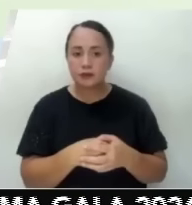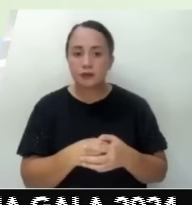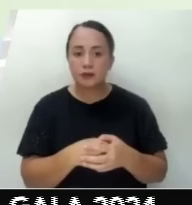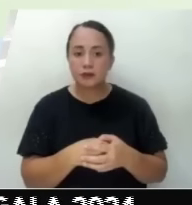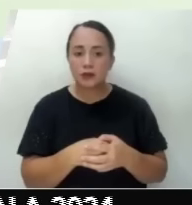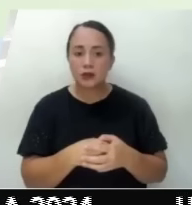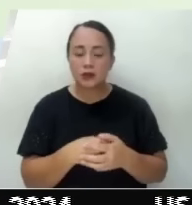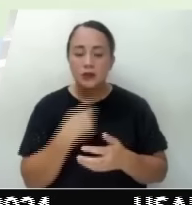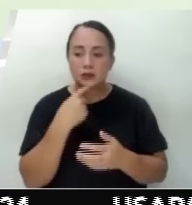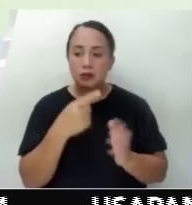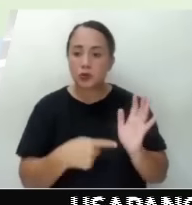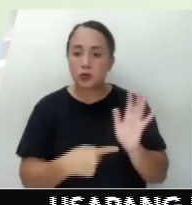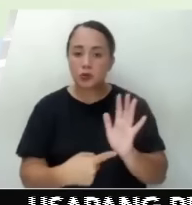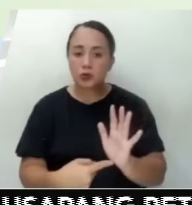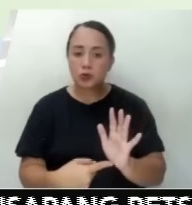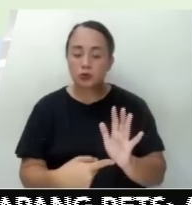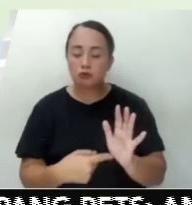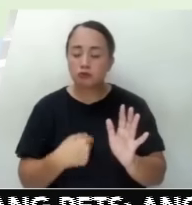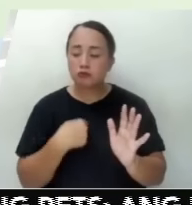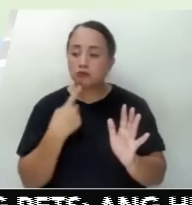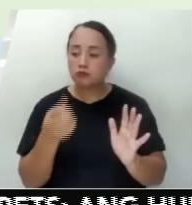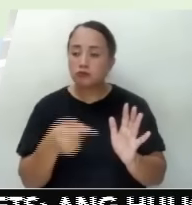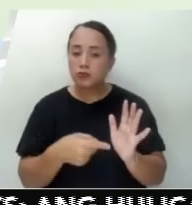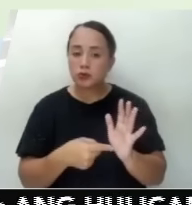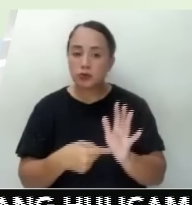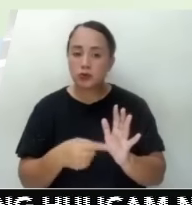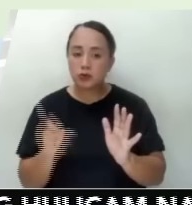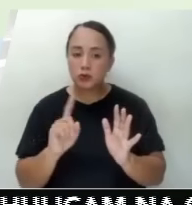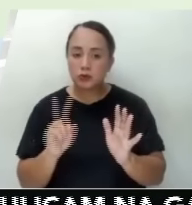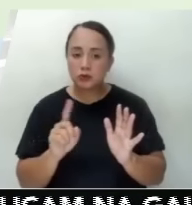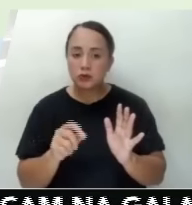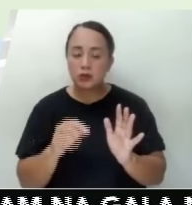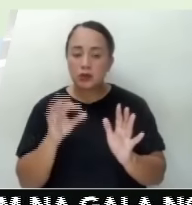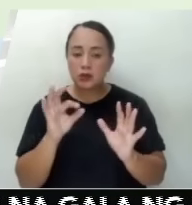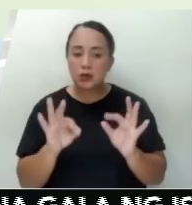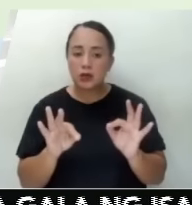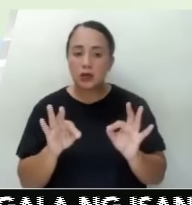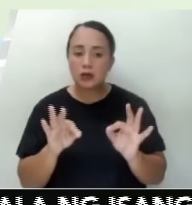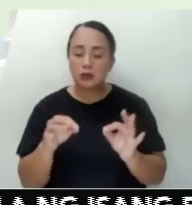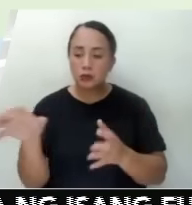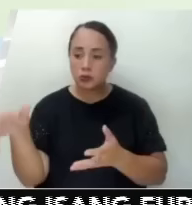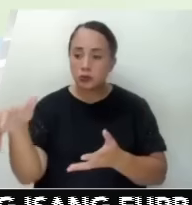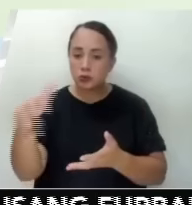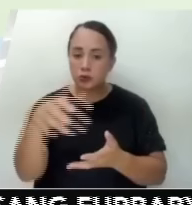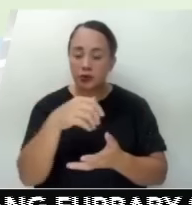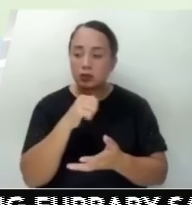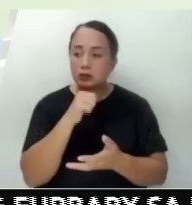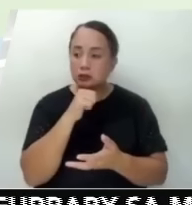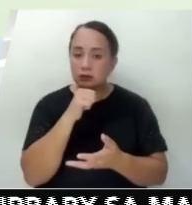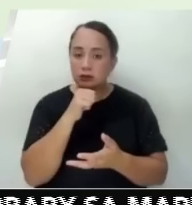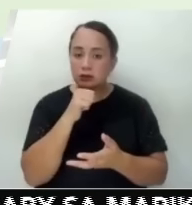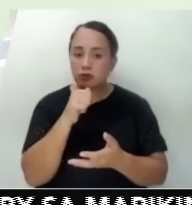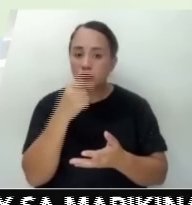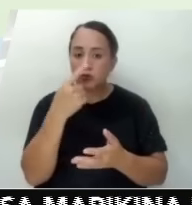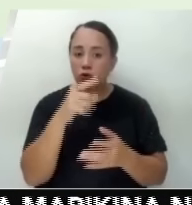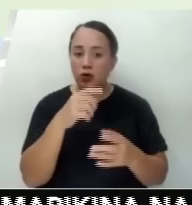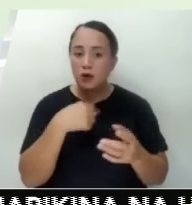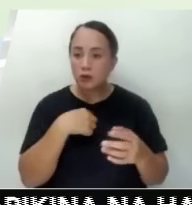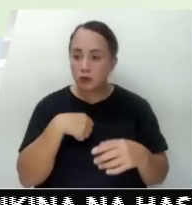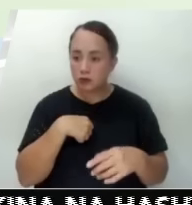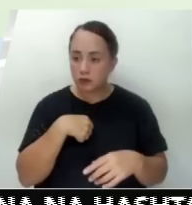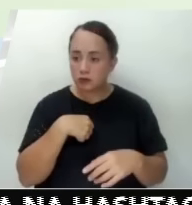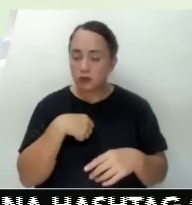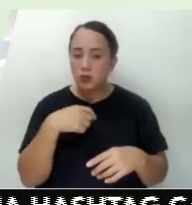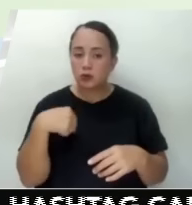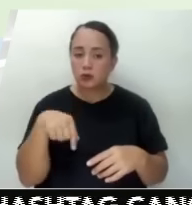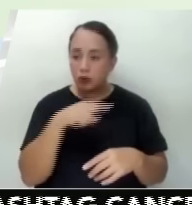o ipanakot sa mga nagtitinda na ang kinokolekta niya ay para sa aming tanggapan na hindi naman po natin pinapayagan